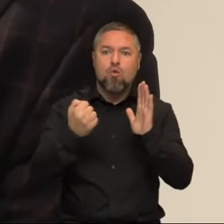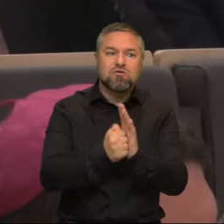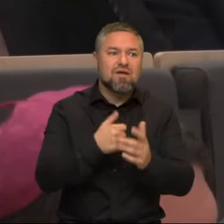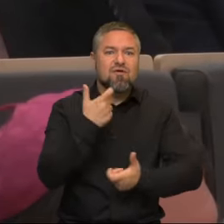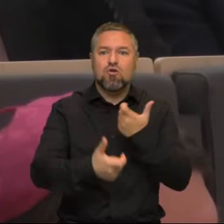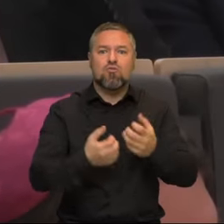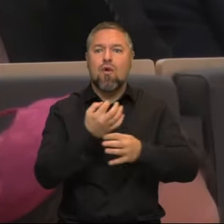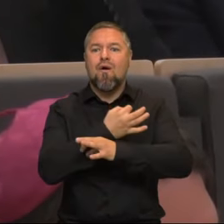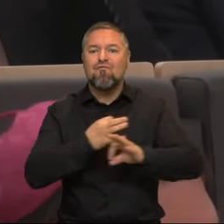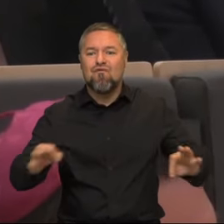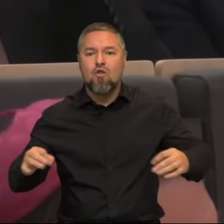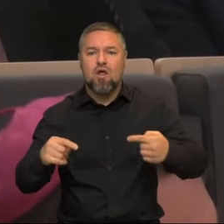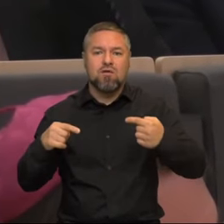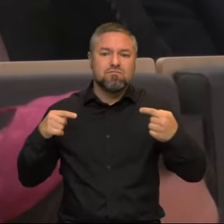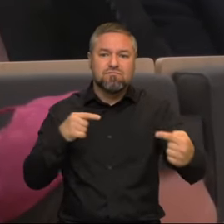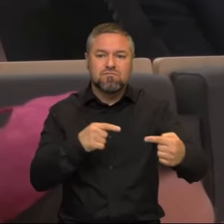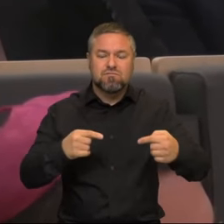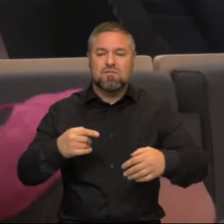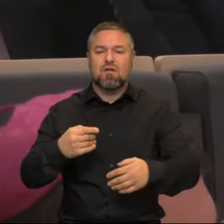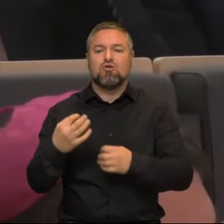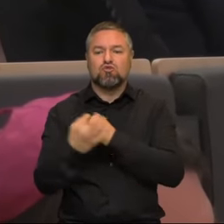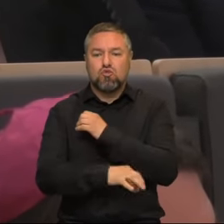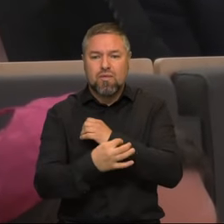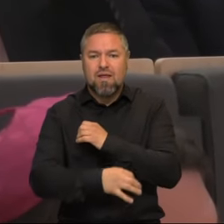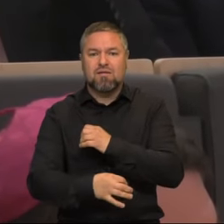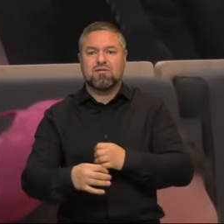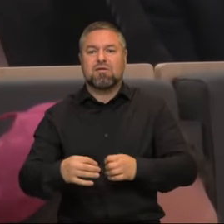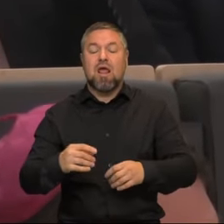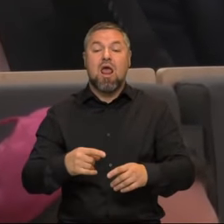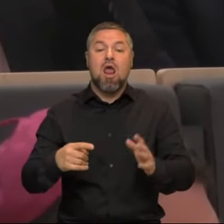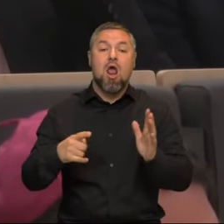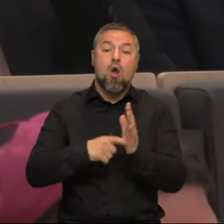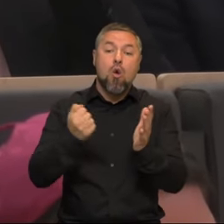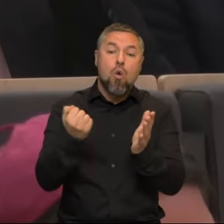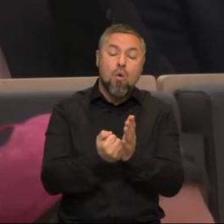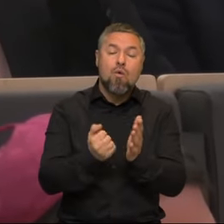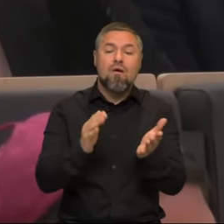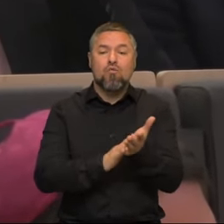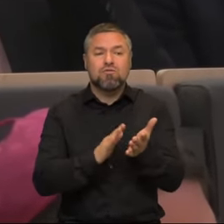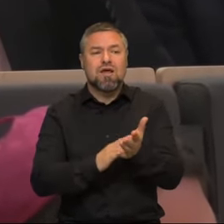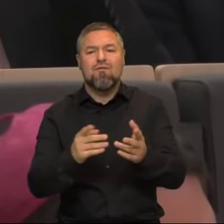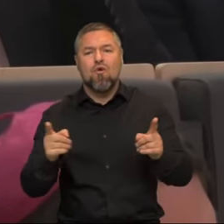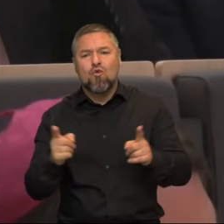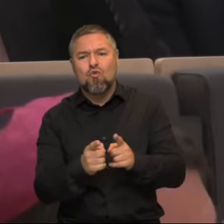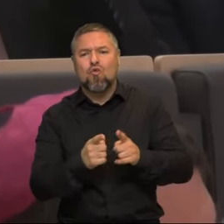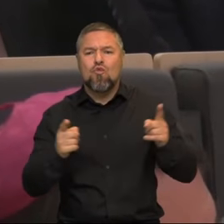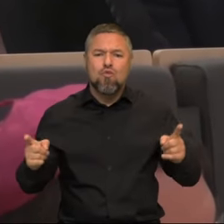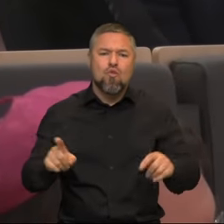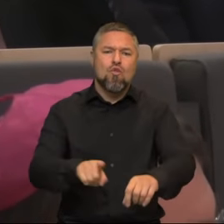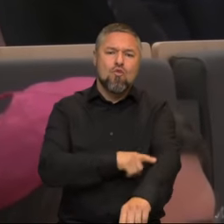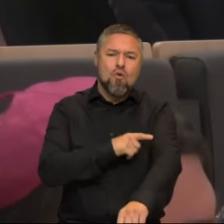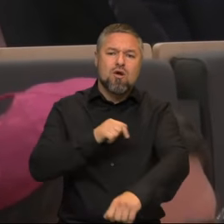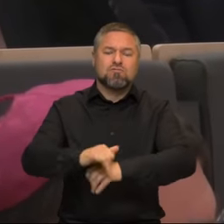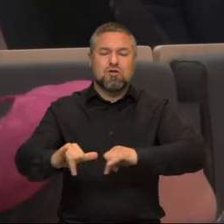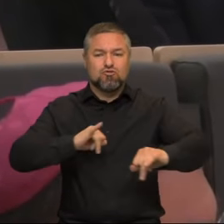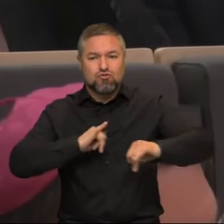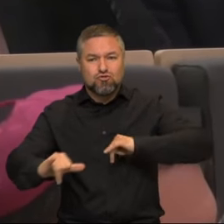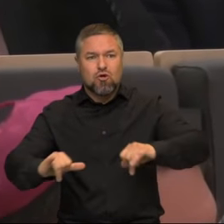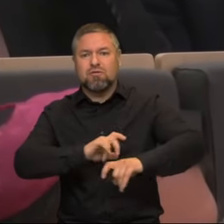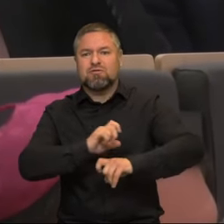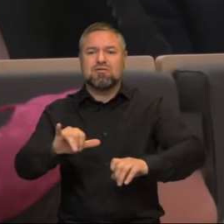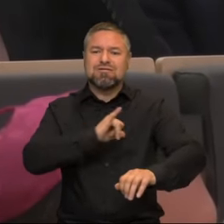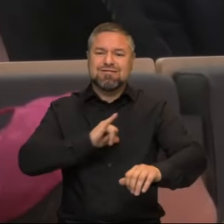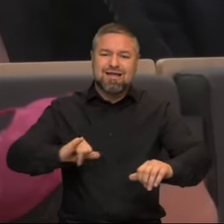ograniczały wolności dyskursu akademickiego, a żadne uchwały krótsze czy dłuższe przyjmowane przez rząd czy